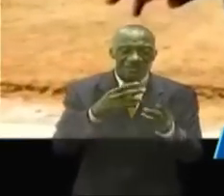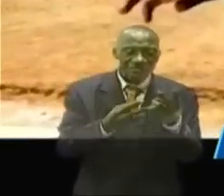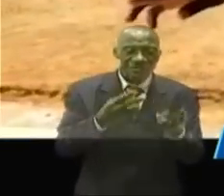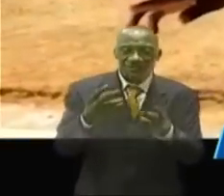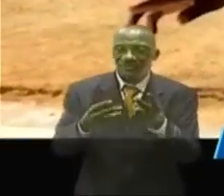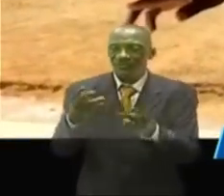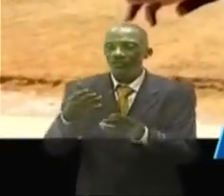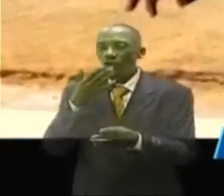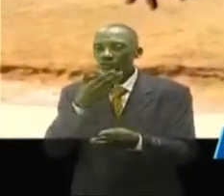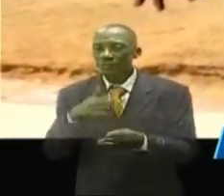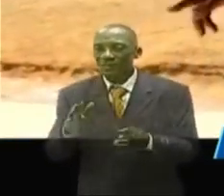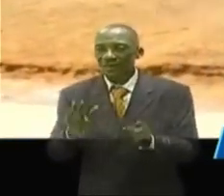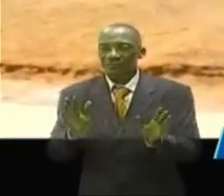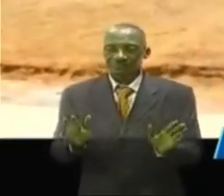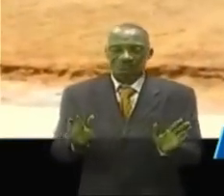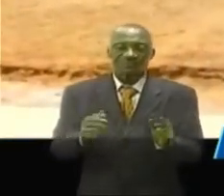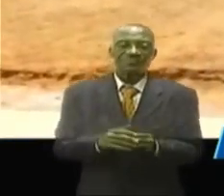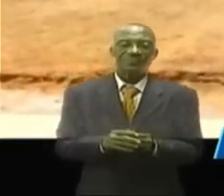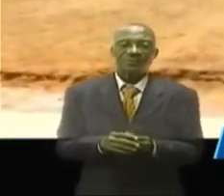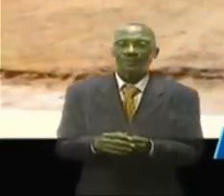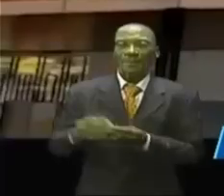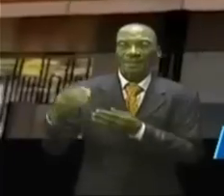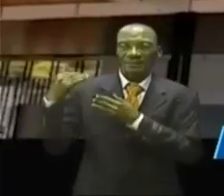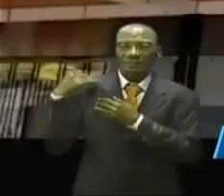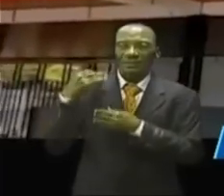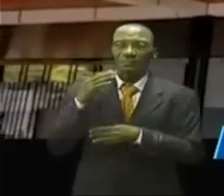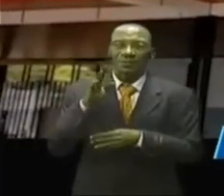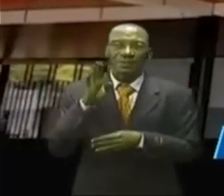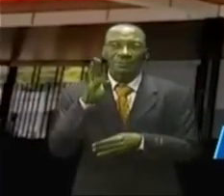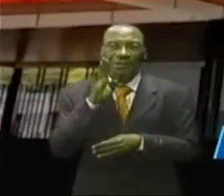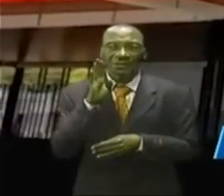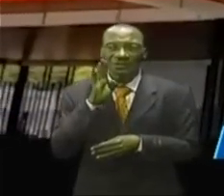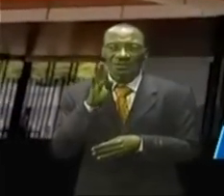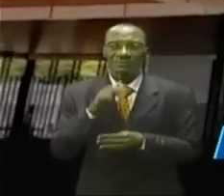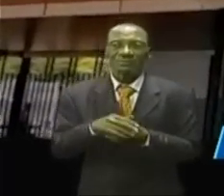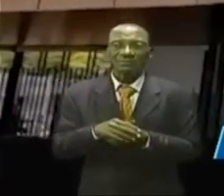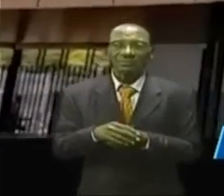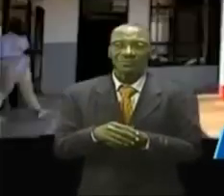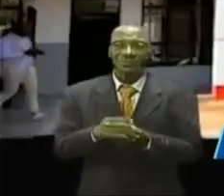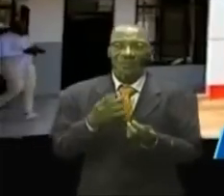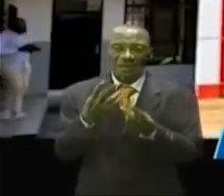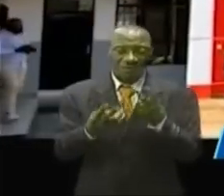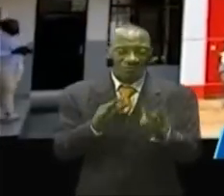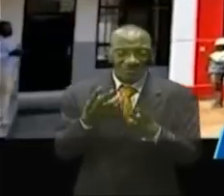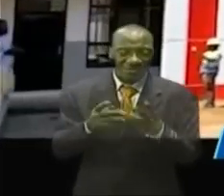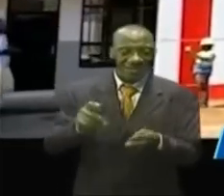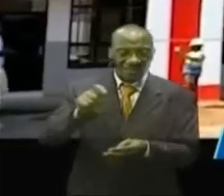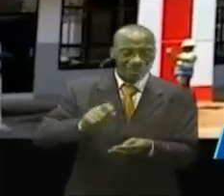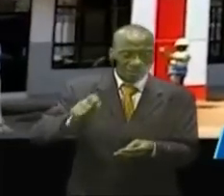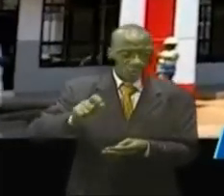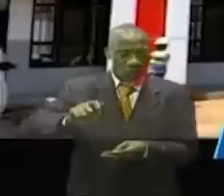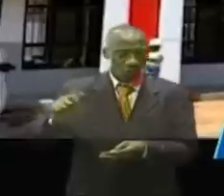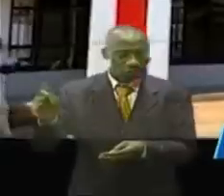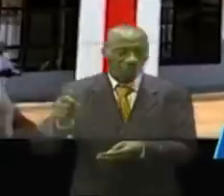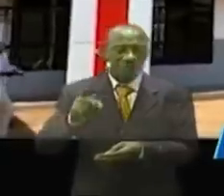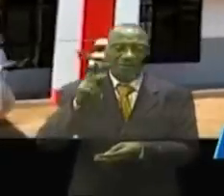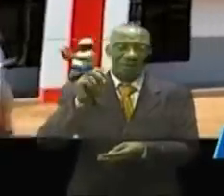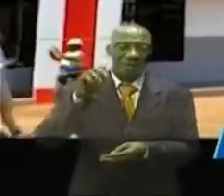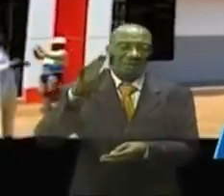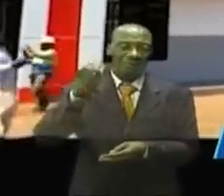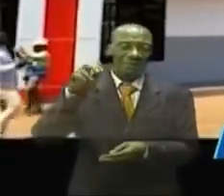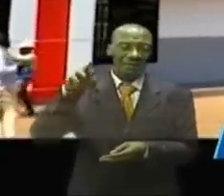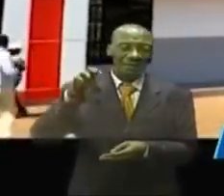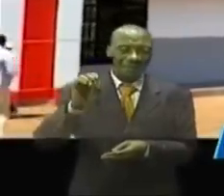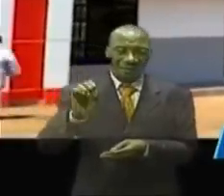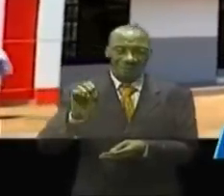hôpital. André Flao s'est ensuite rendu à Mwanda Katana, dans le territoire de Kabaré, où il a été visiblement